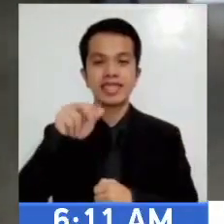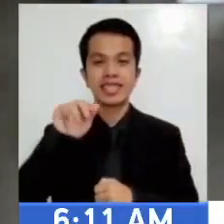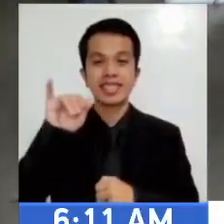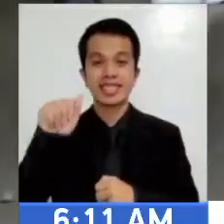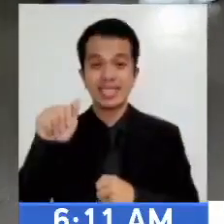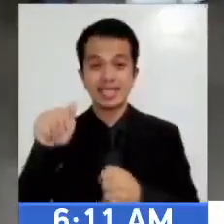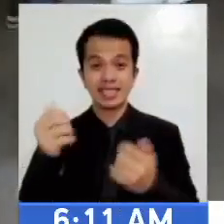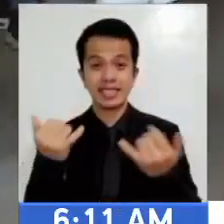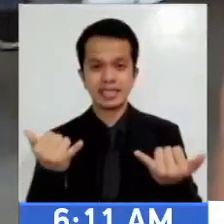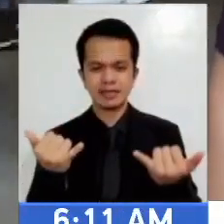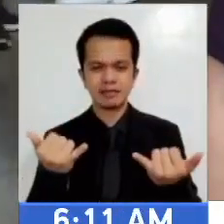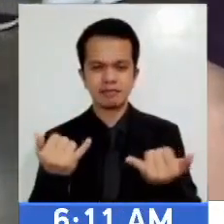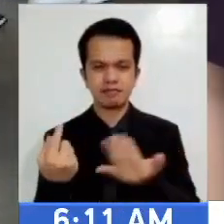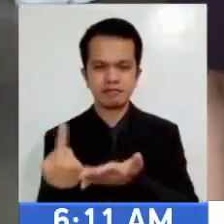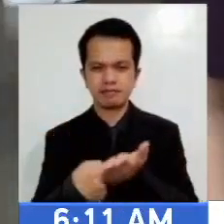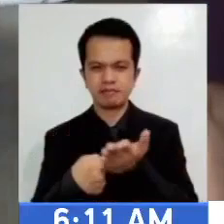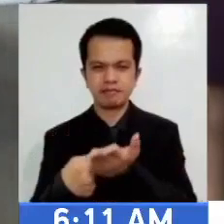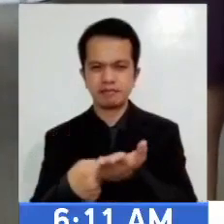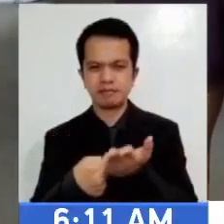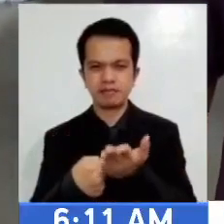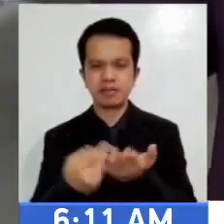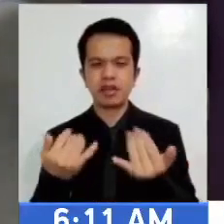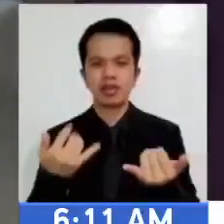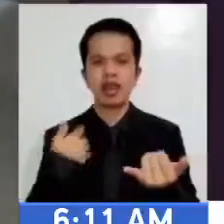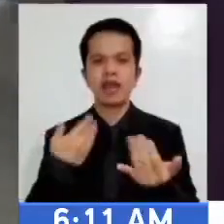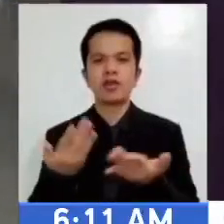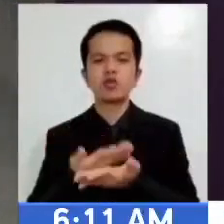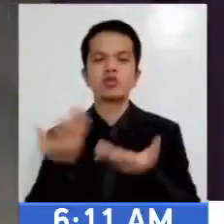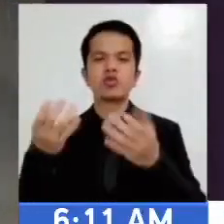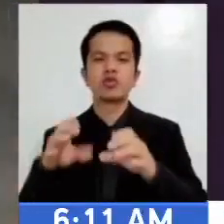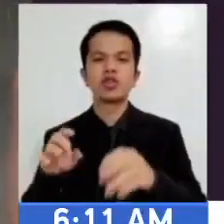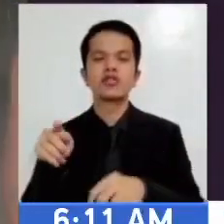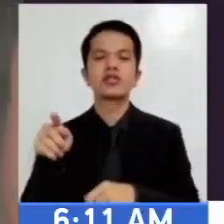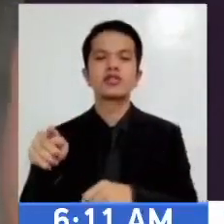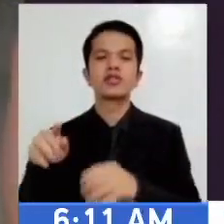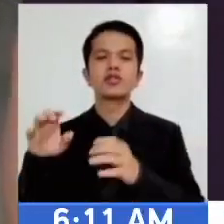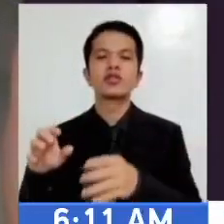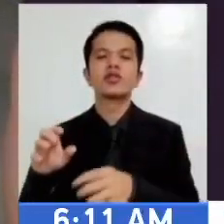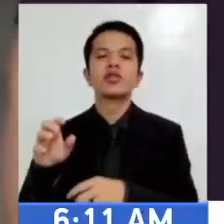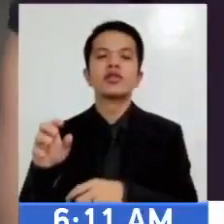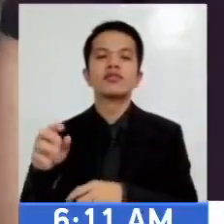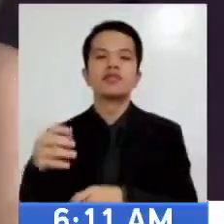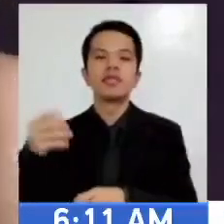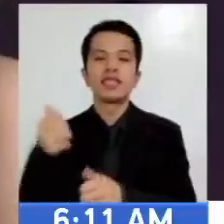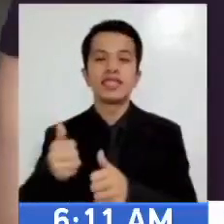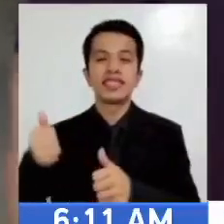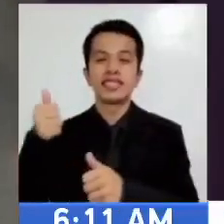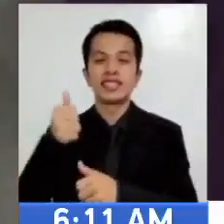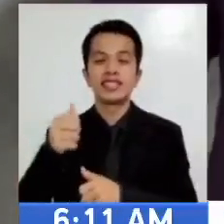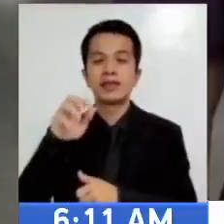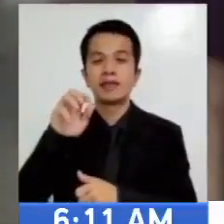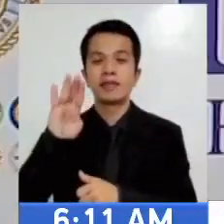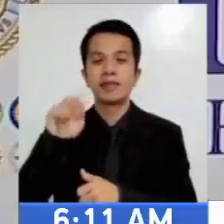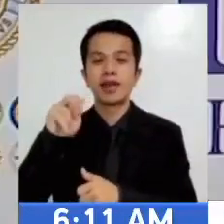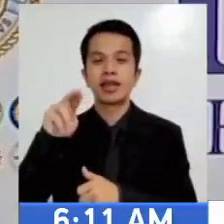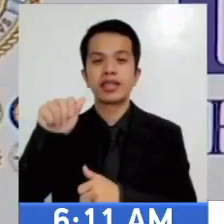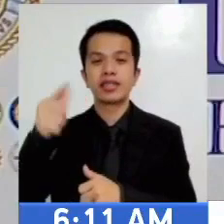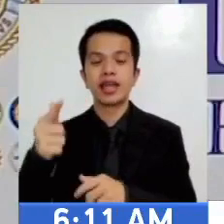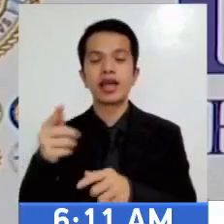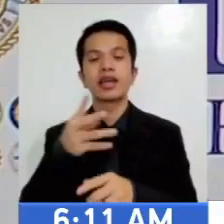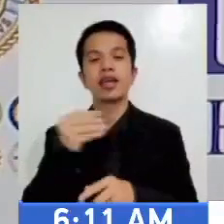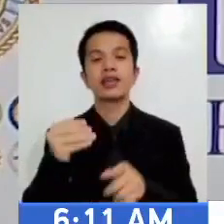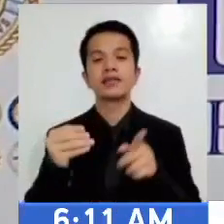po, nahaharap po sa panibagong kaso, sina dating Bureau of Corrections Chief Gerald Bantag at dating Bucor Deputy Security